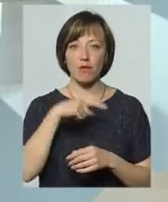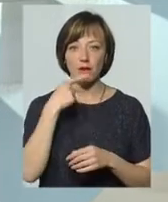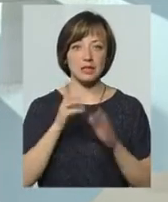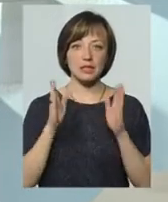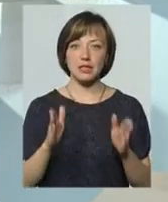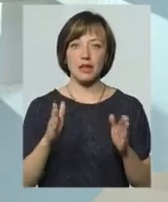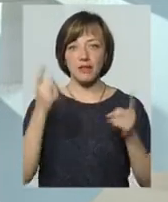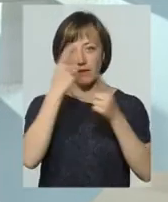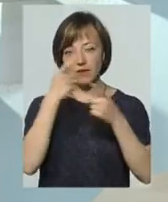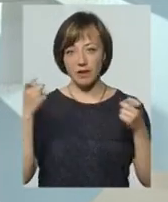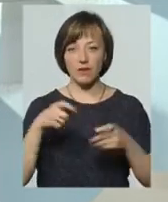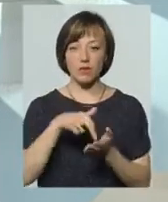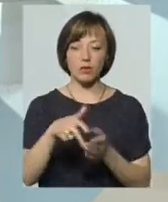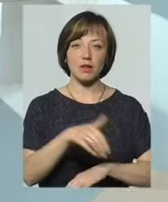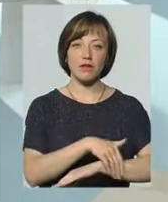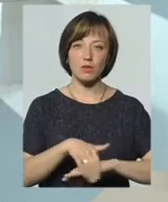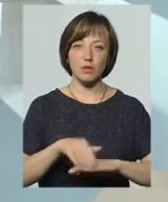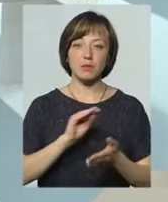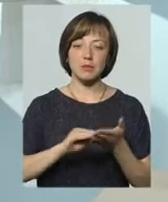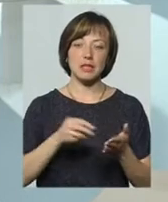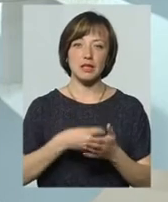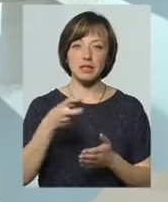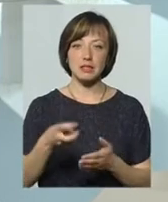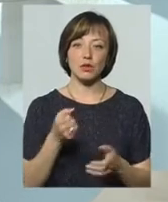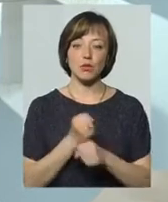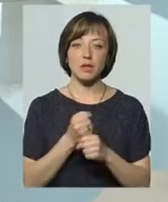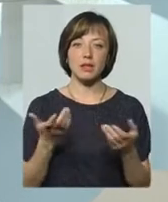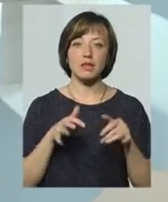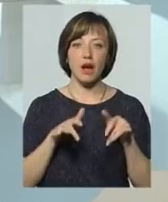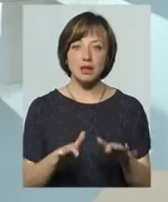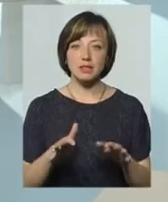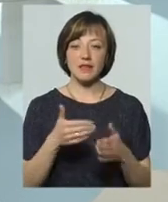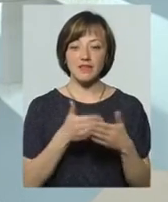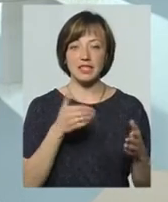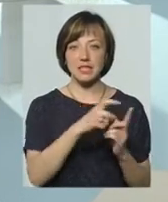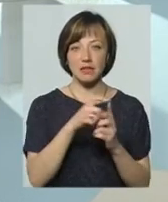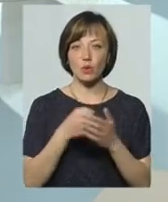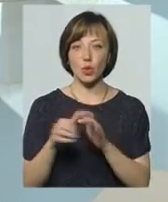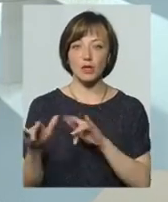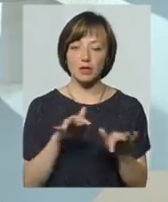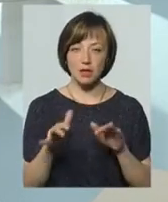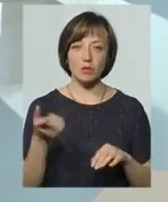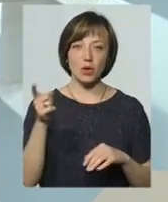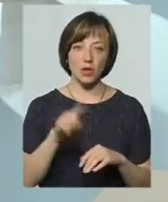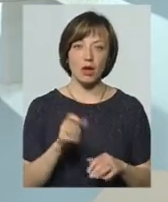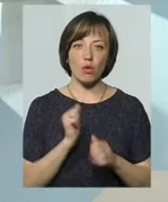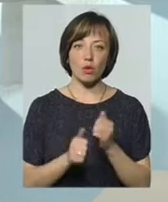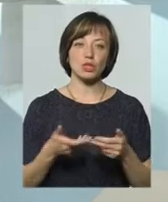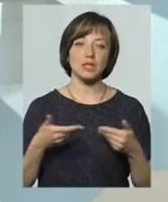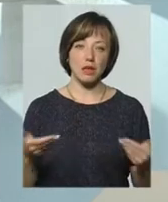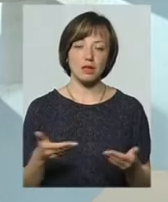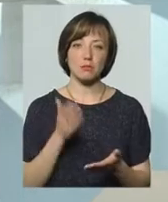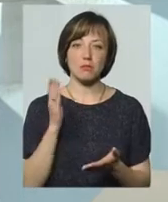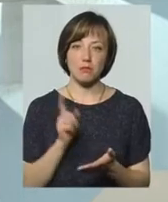тільки там в ефірах, але виходити на вулицю, писати листи, робити якісь акції. І, власне, переходячи від слів до дій, це саме про те, що кожен із нас